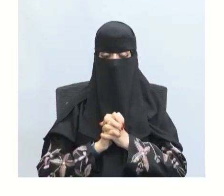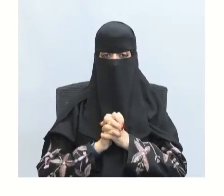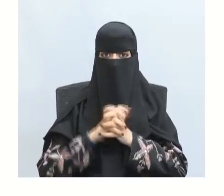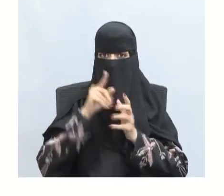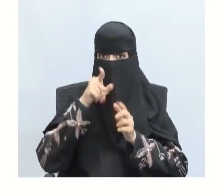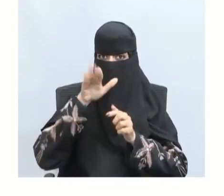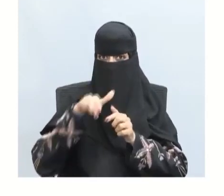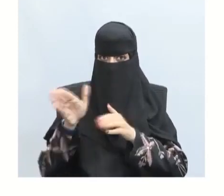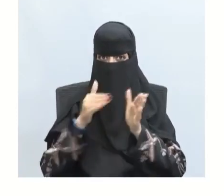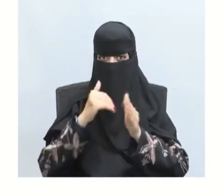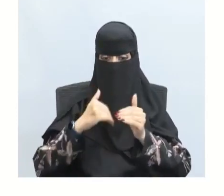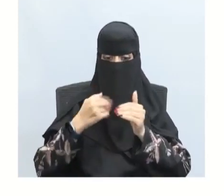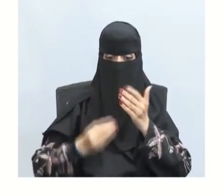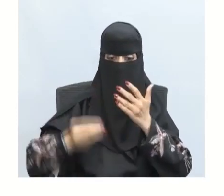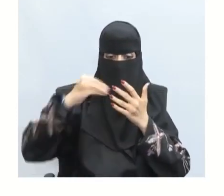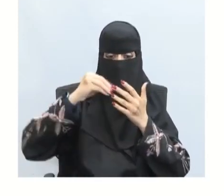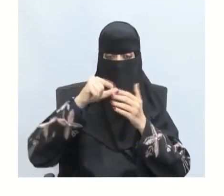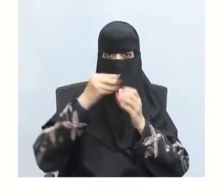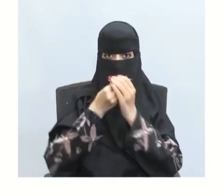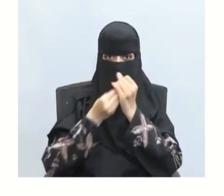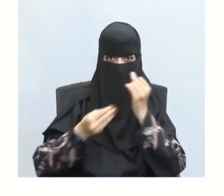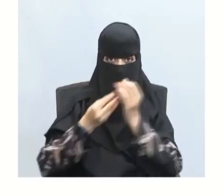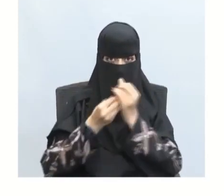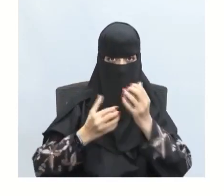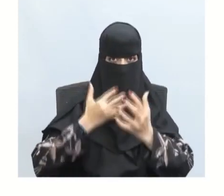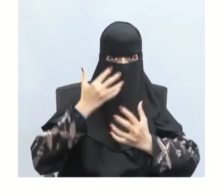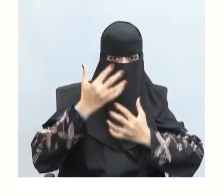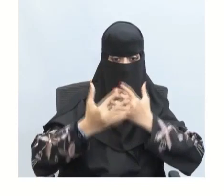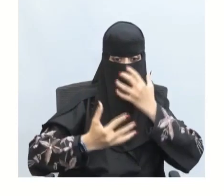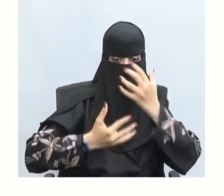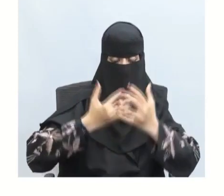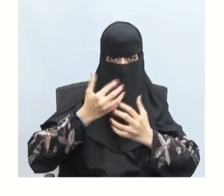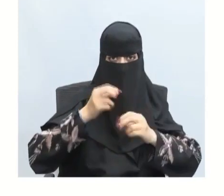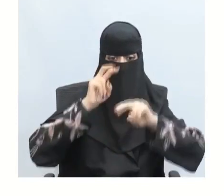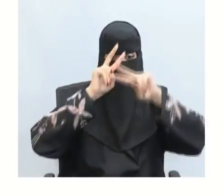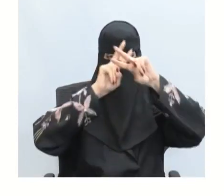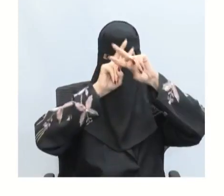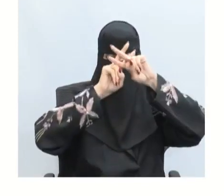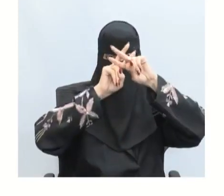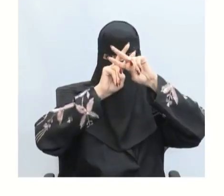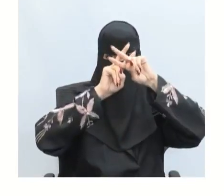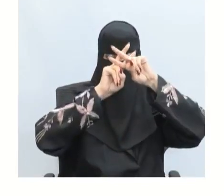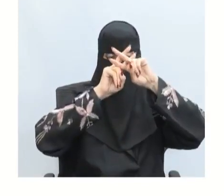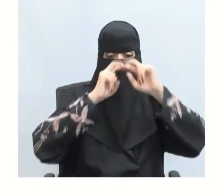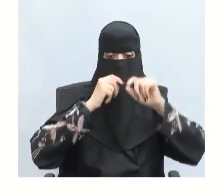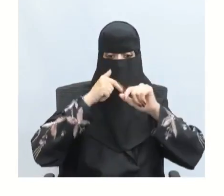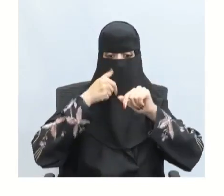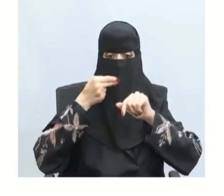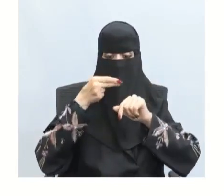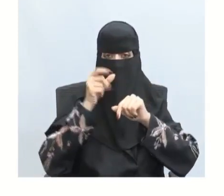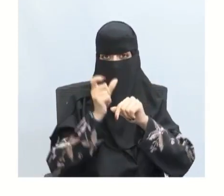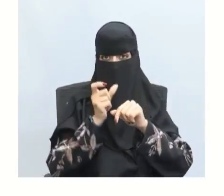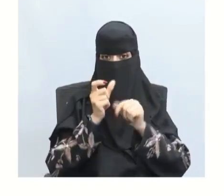الرئيسي خلال هذه المرحله ما الذي يحصل او ما الذي يحدث تتولد طاقه